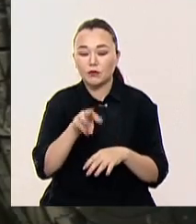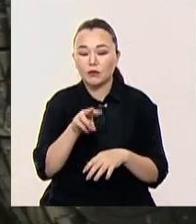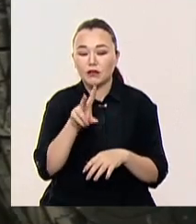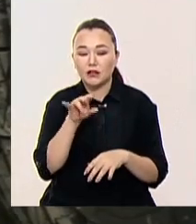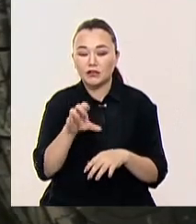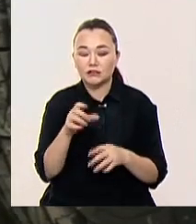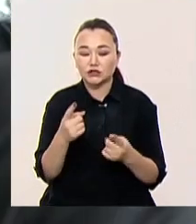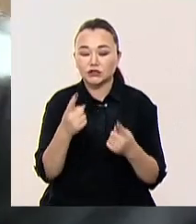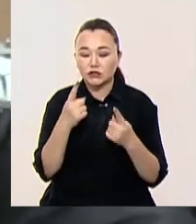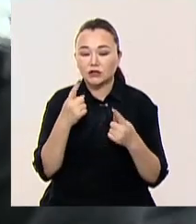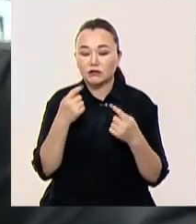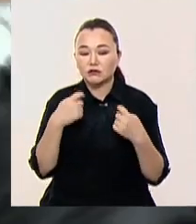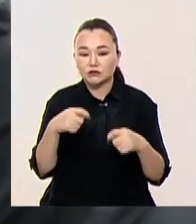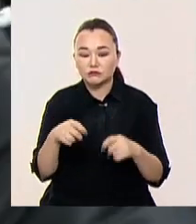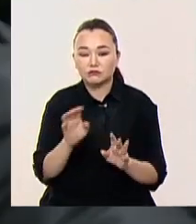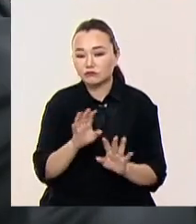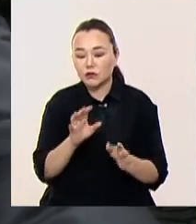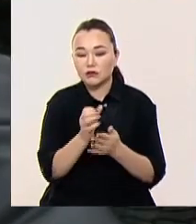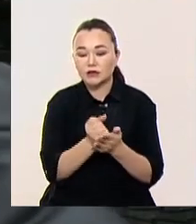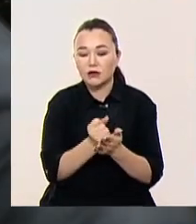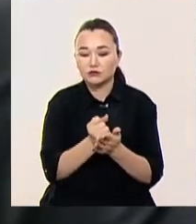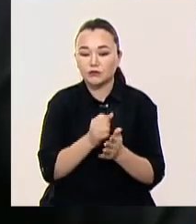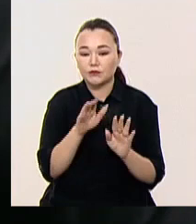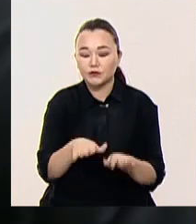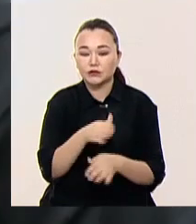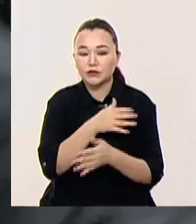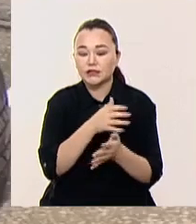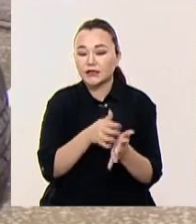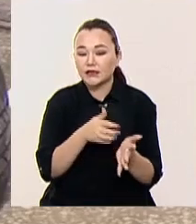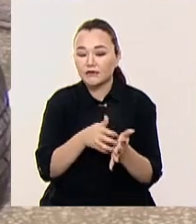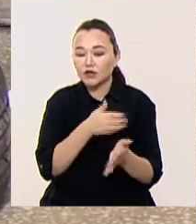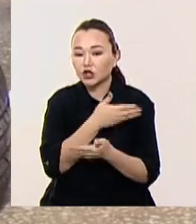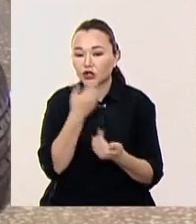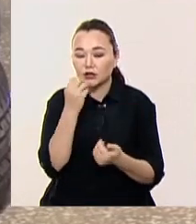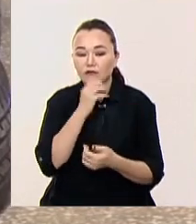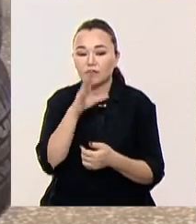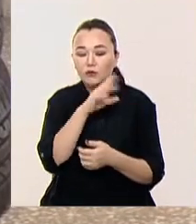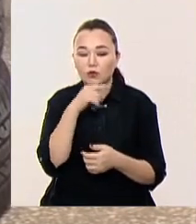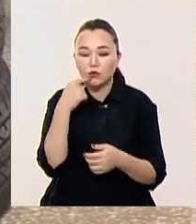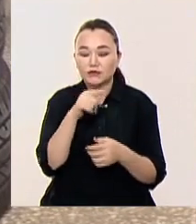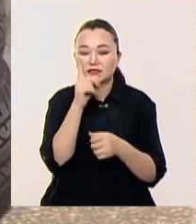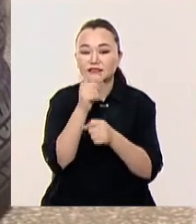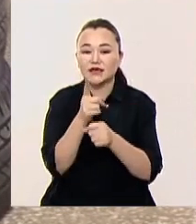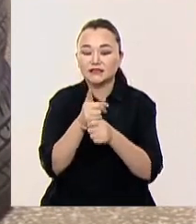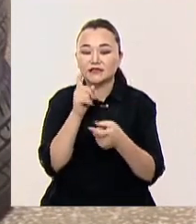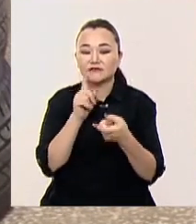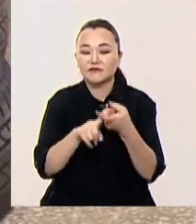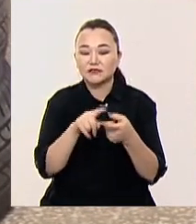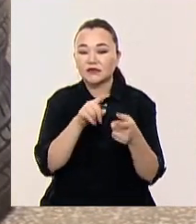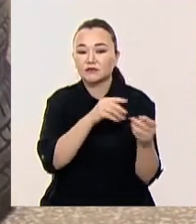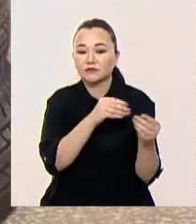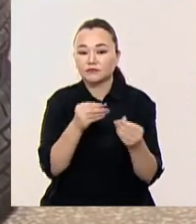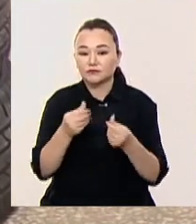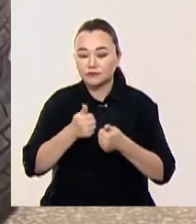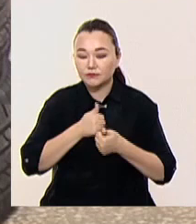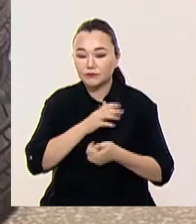дөңгелектер ірі сауда орындары болмаса, бөлшек саудада жоқ. Мамандар бұны Еуропа елдерінің Ресейге салған санкцияларының салқыны деп